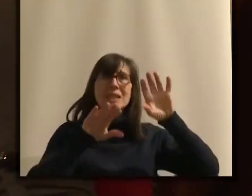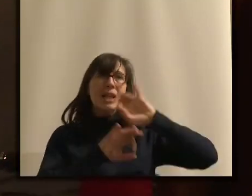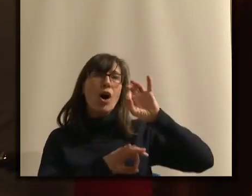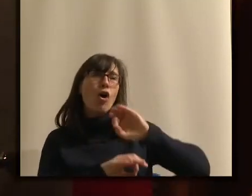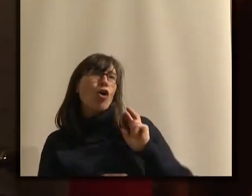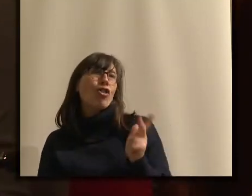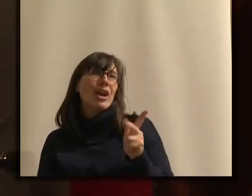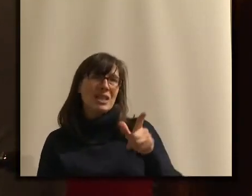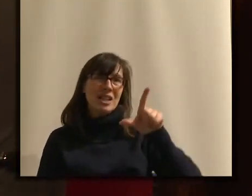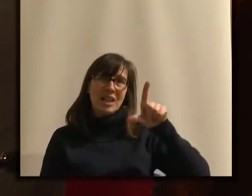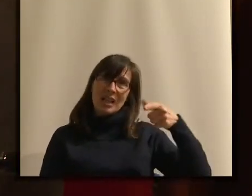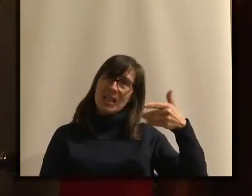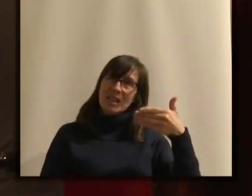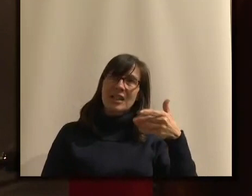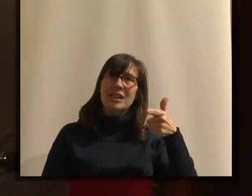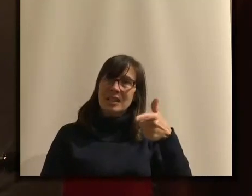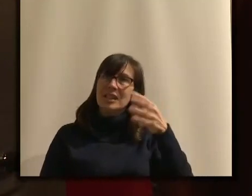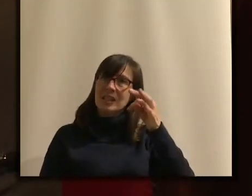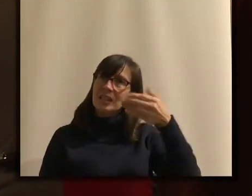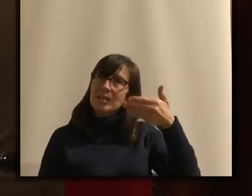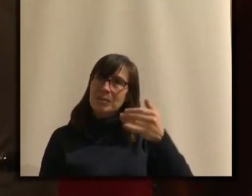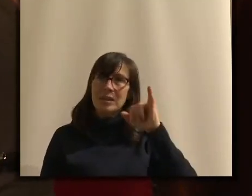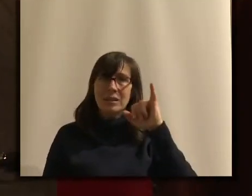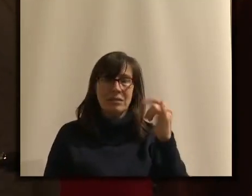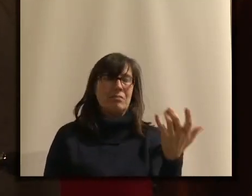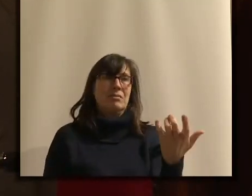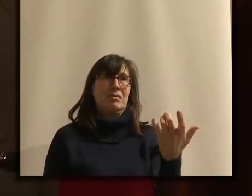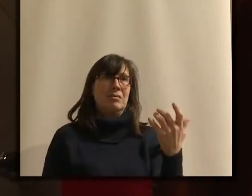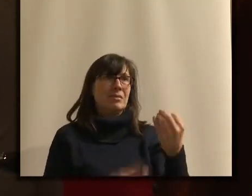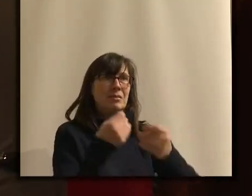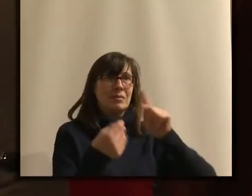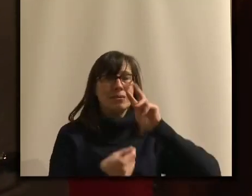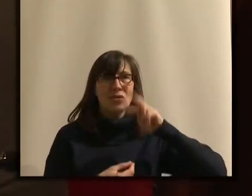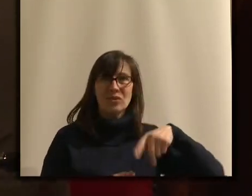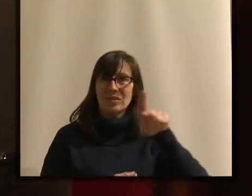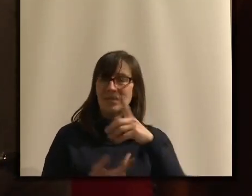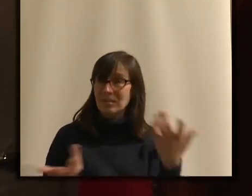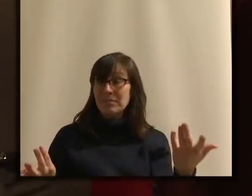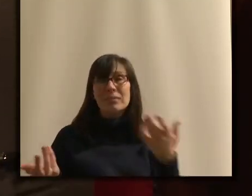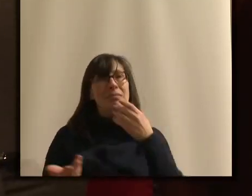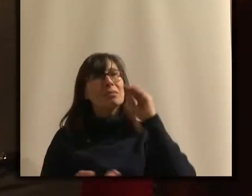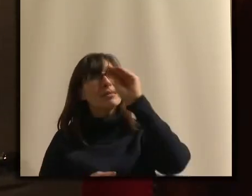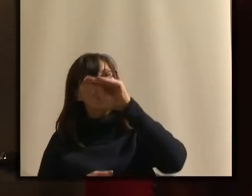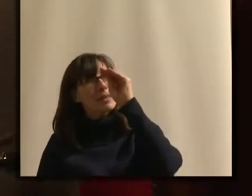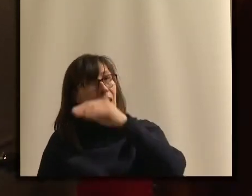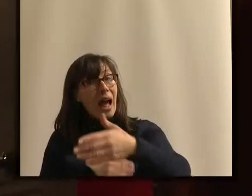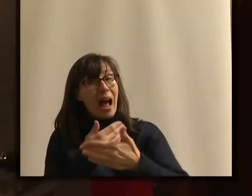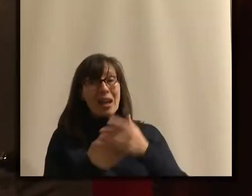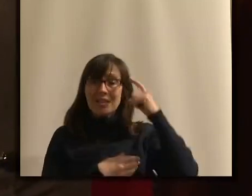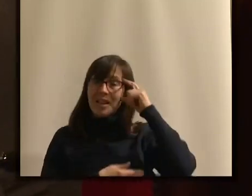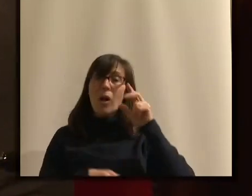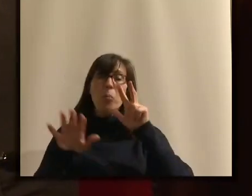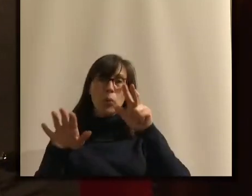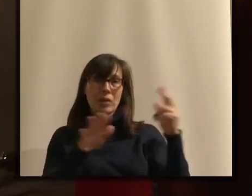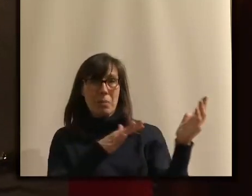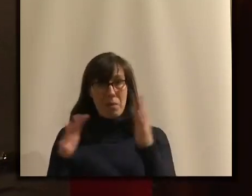Per tant, demanem que des de l'equip de govern contemplin la possibilitat des d'avui fins al 8 de març, de la mateixa manera que s'han